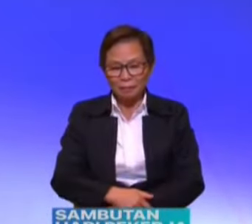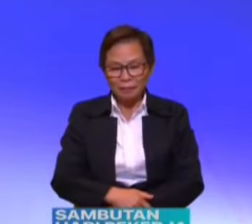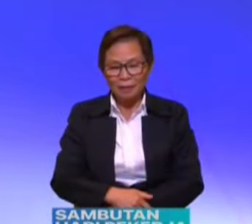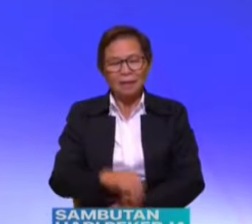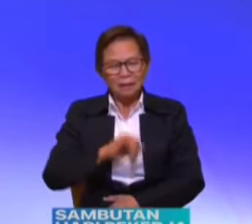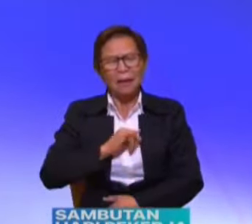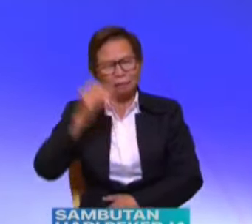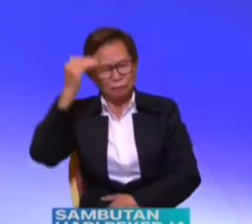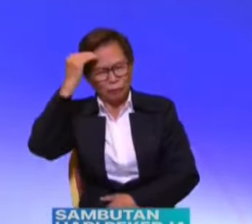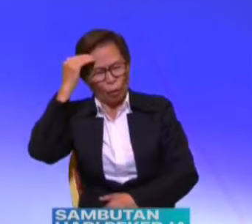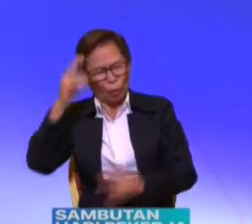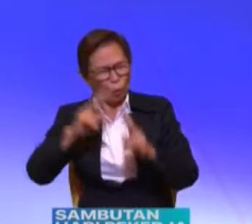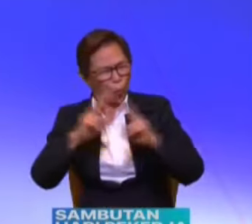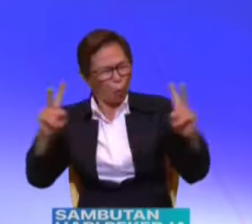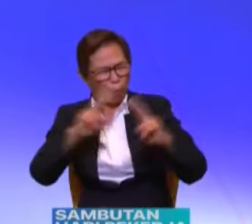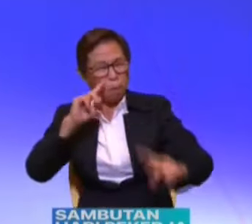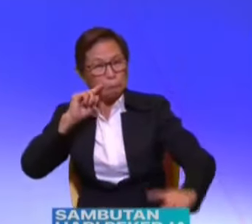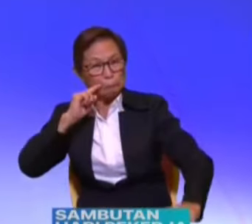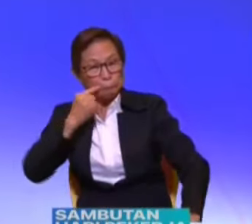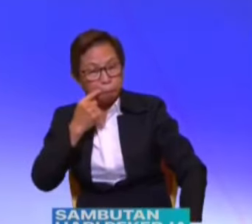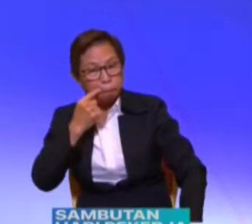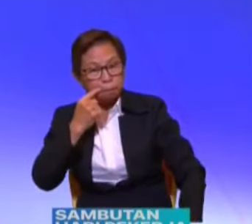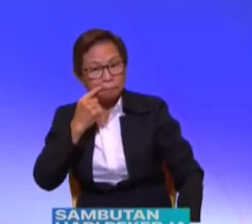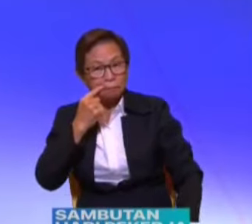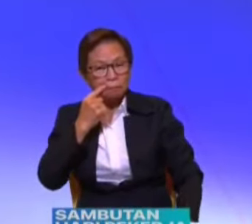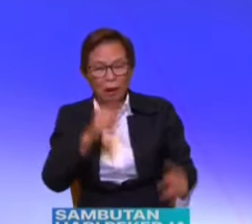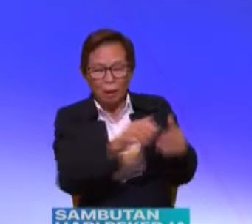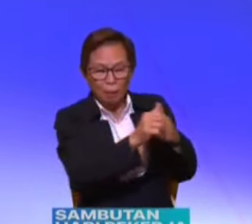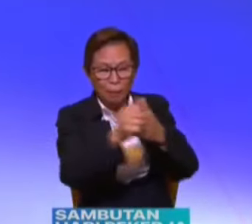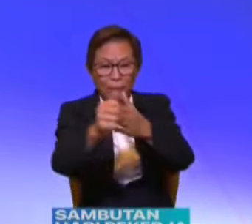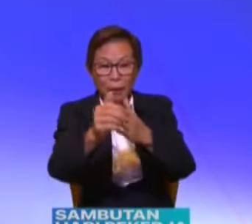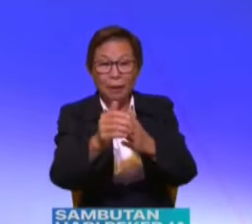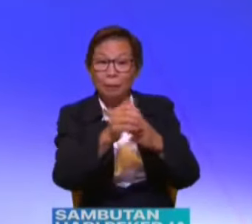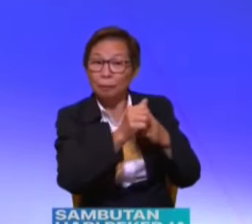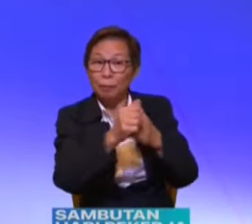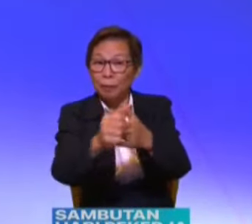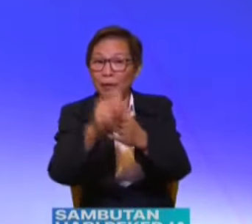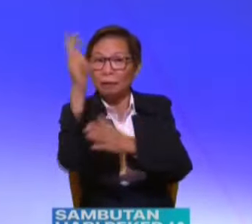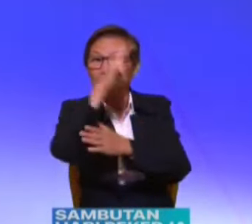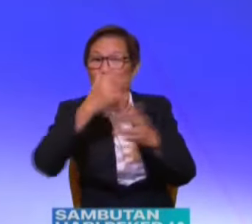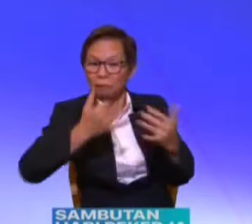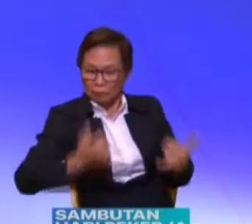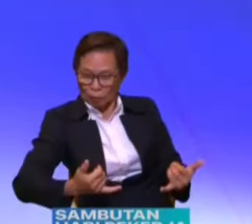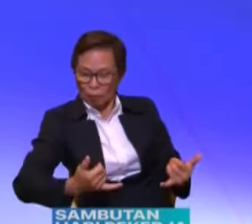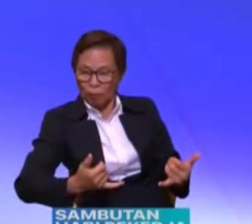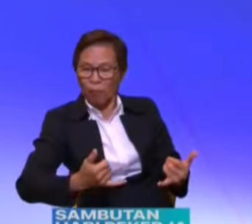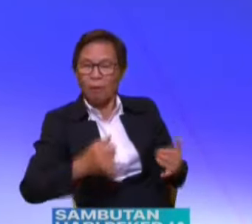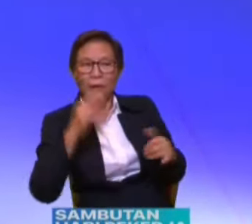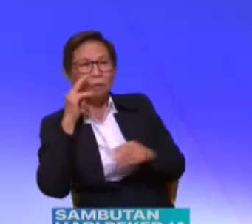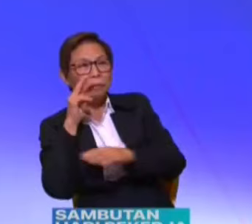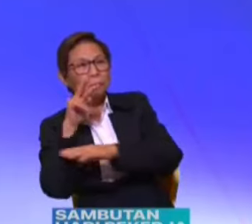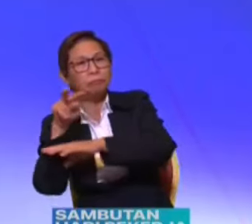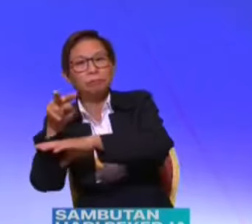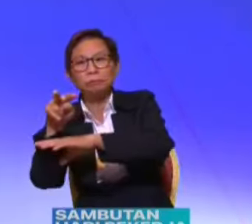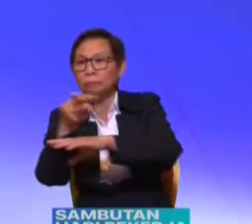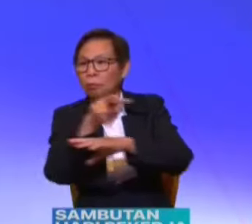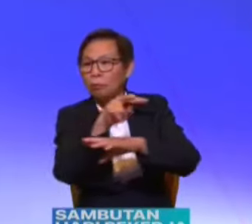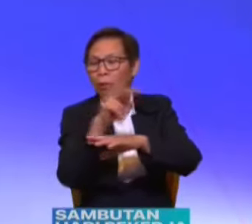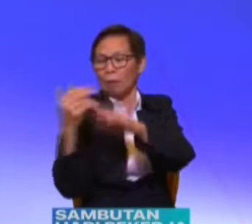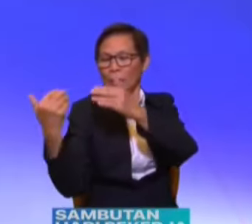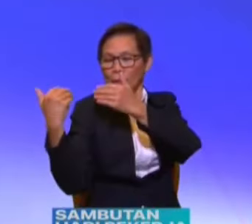betapa serius pimpinan kerajaan hari ini melihat